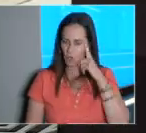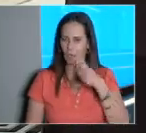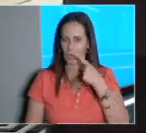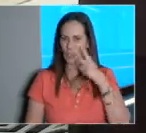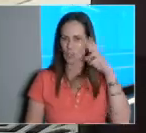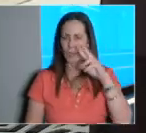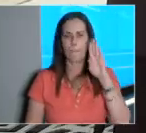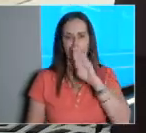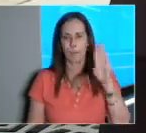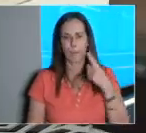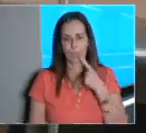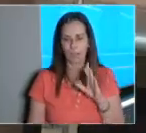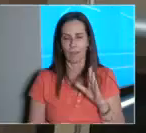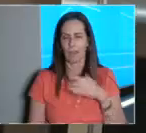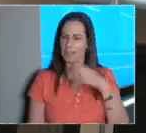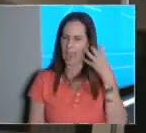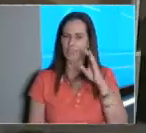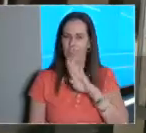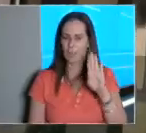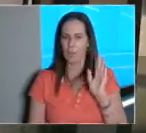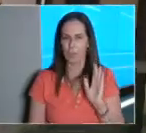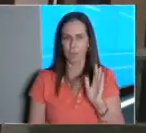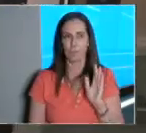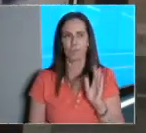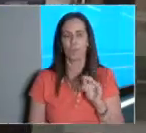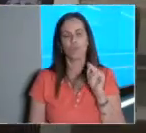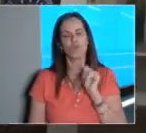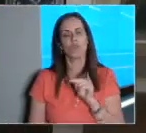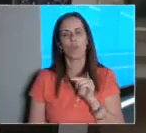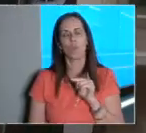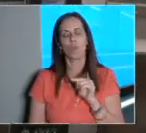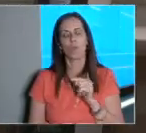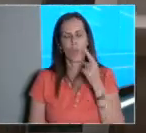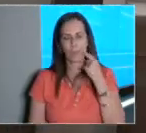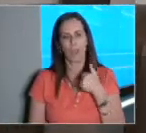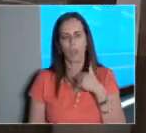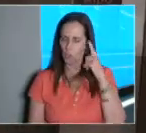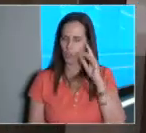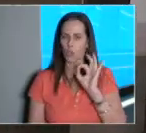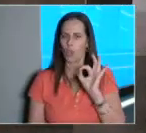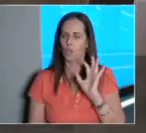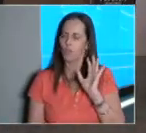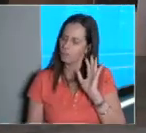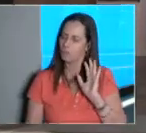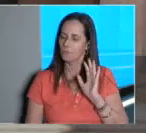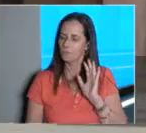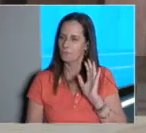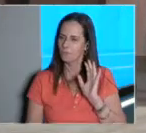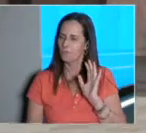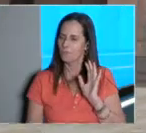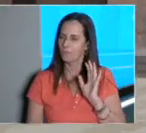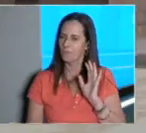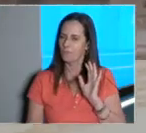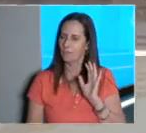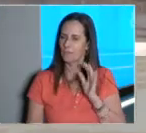לדבר. ביבי, אני אגיד לך מה אני אהבתי אצל ביבי. כן. שהוא נראה לי, הוא יודע טוב להתערבב עם ה...